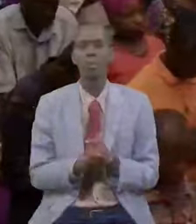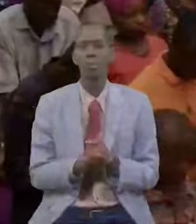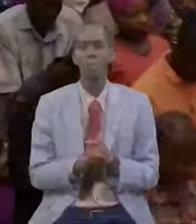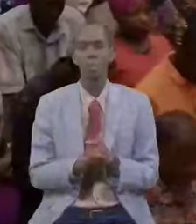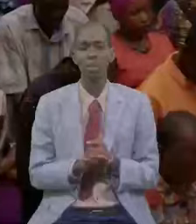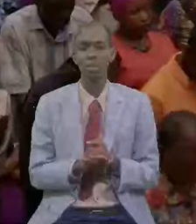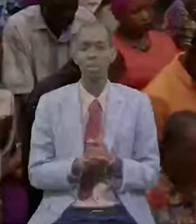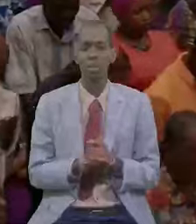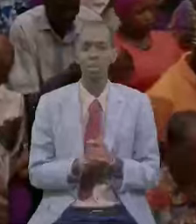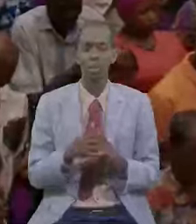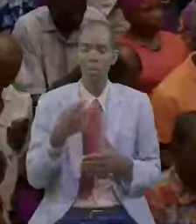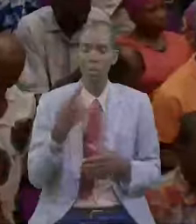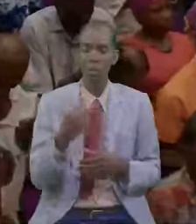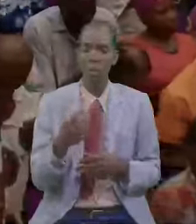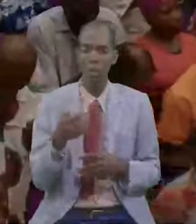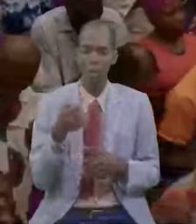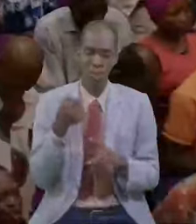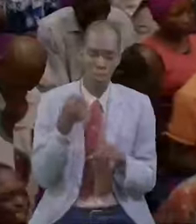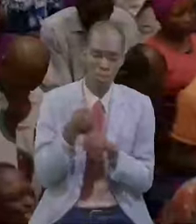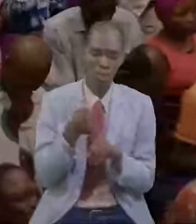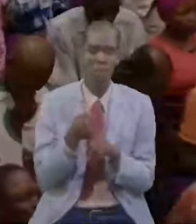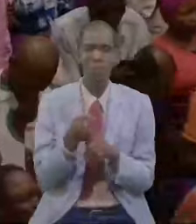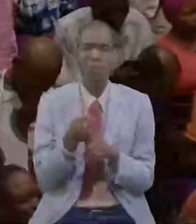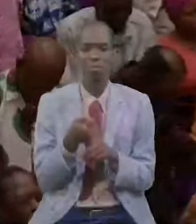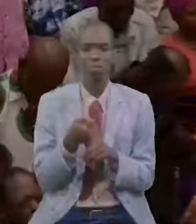. C'est le croyant qui renonce à lui-même.